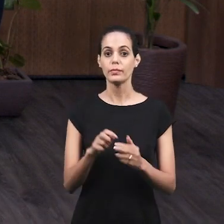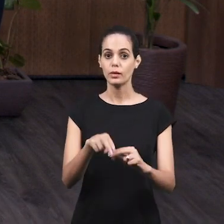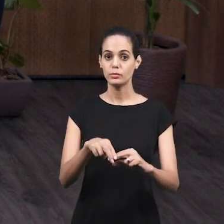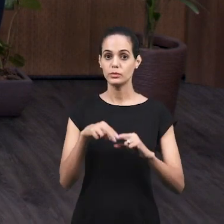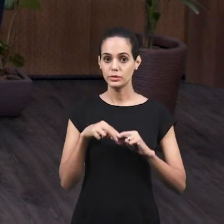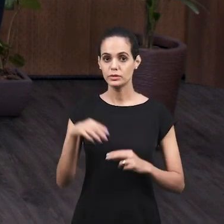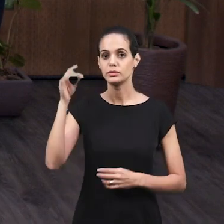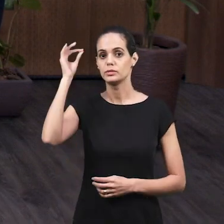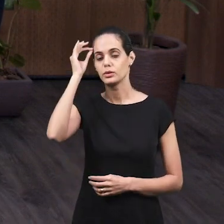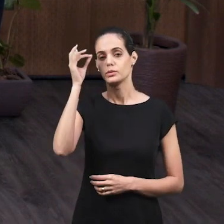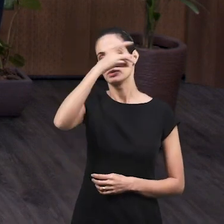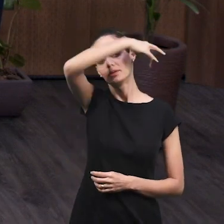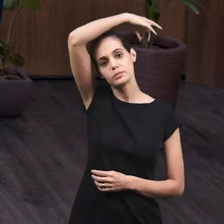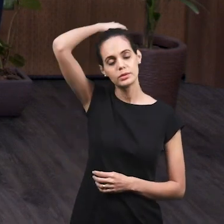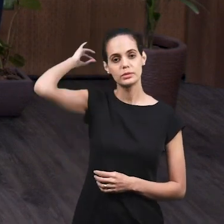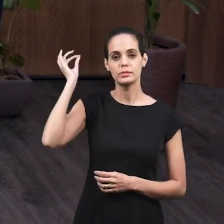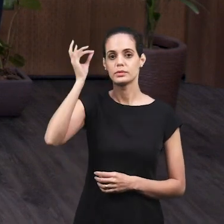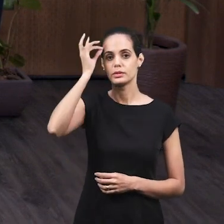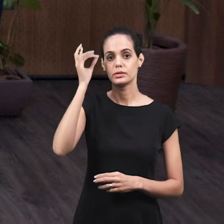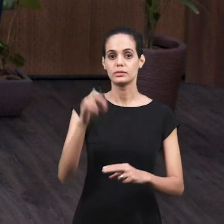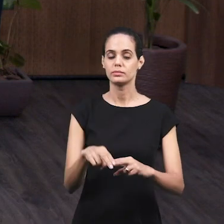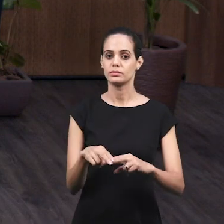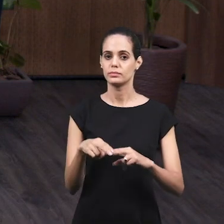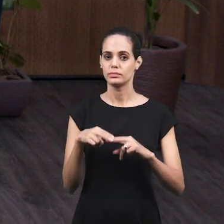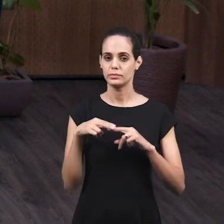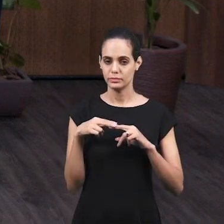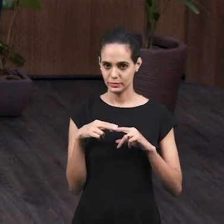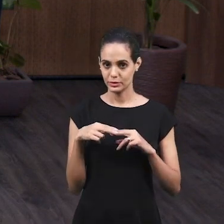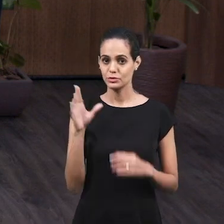pour une autre raison que le Saint-Esprit,